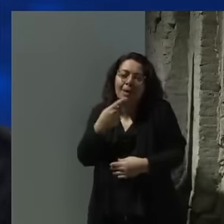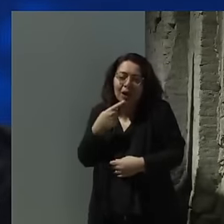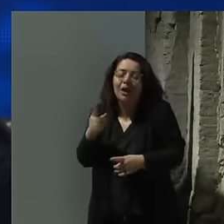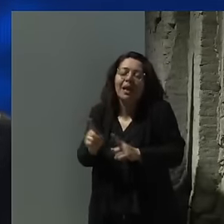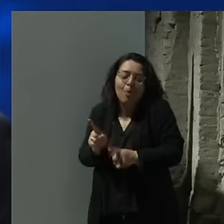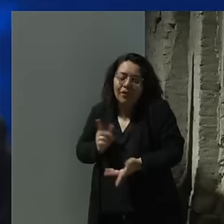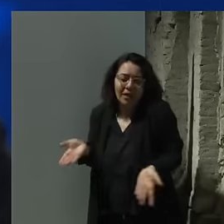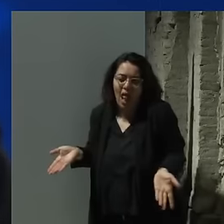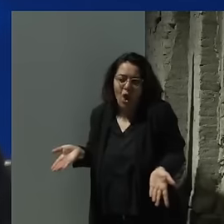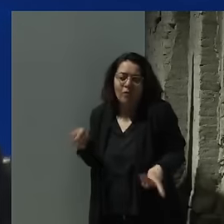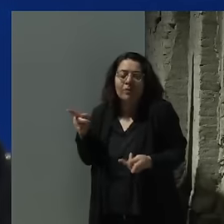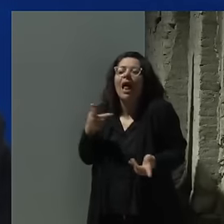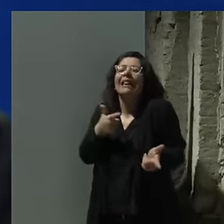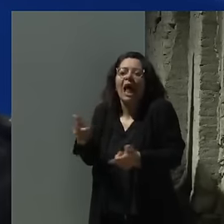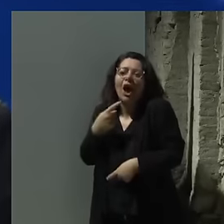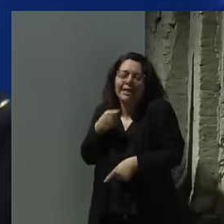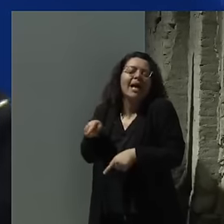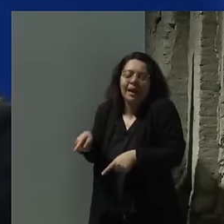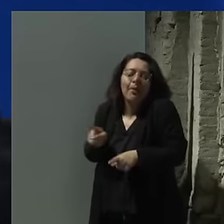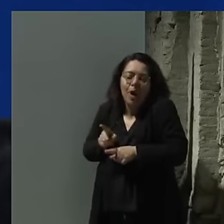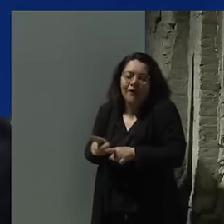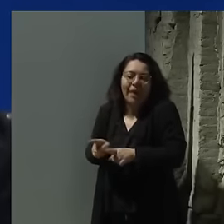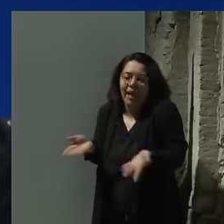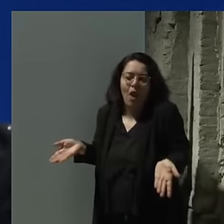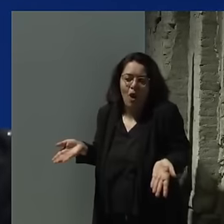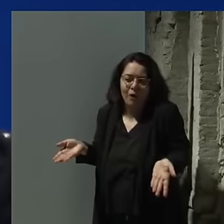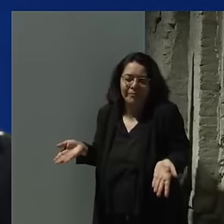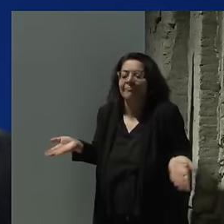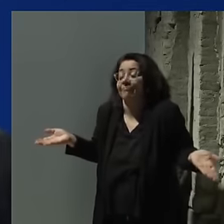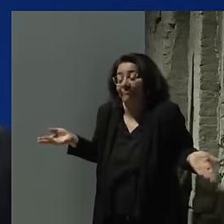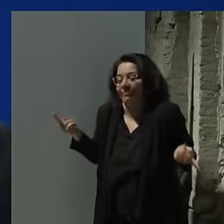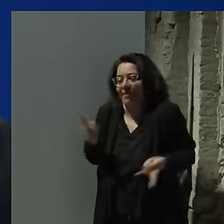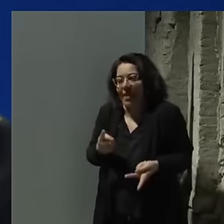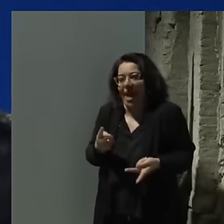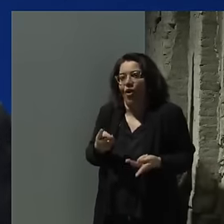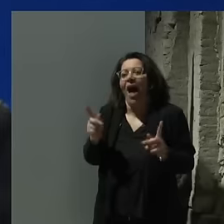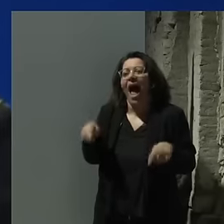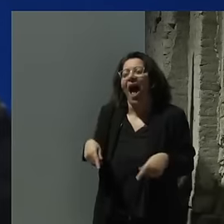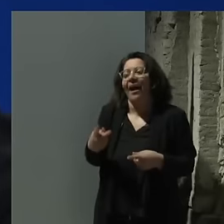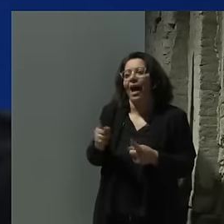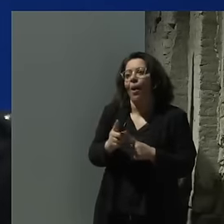è ovvio che se hanno fatto una colonna a nome suo perché in qualche modo era